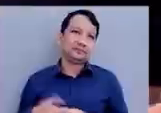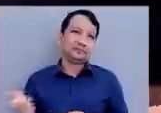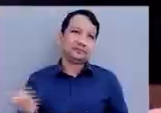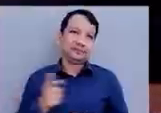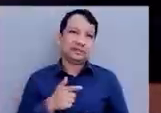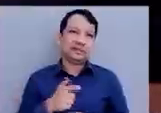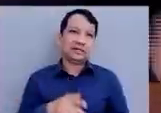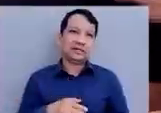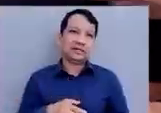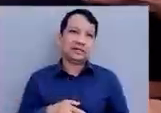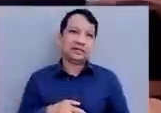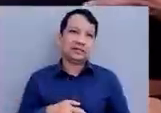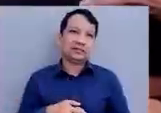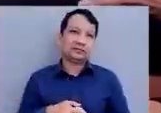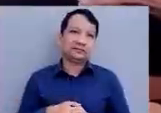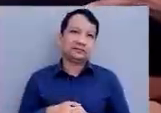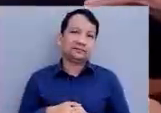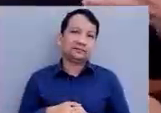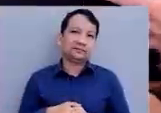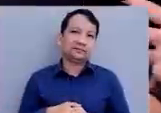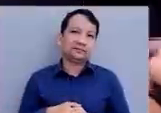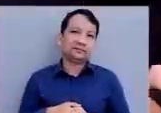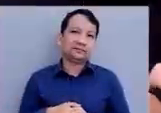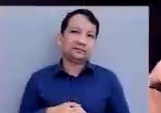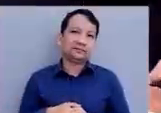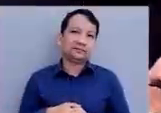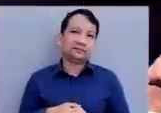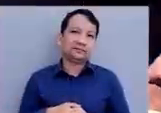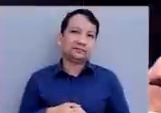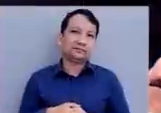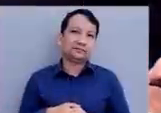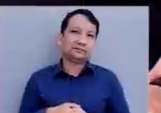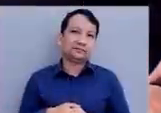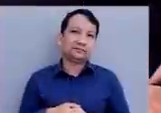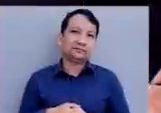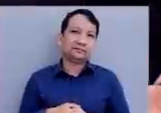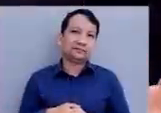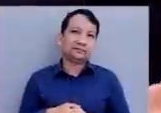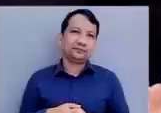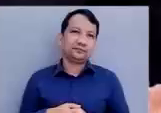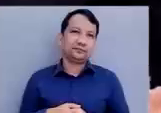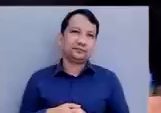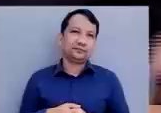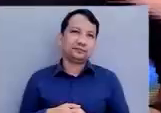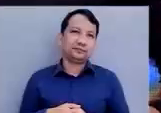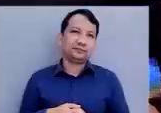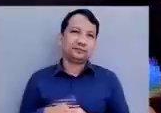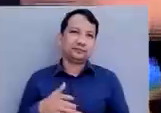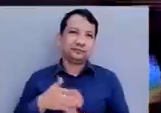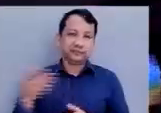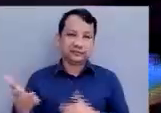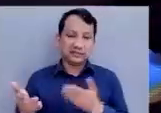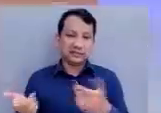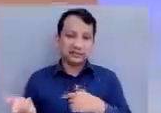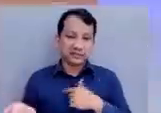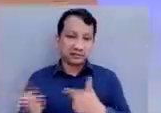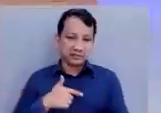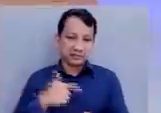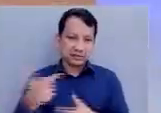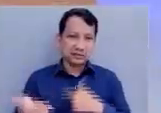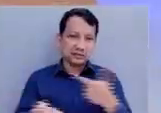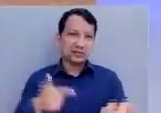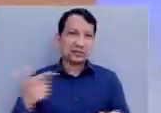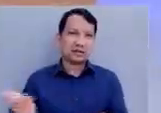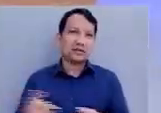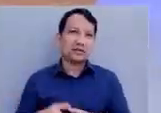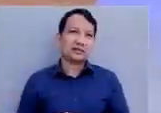parang magkamag-anak bakit siya na ang boss Siguro po yun magiging future po ganon pas Pinasa niyo na to the